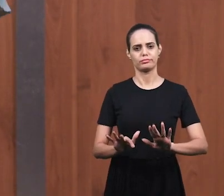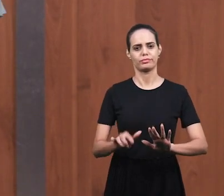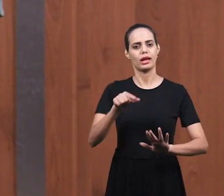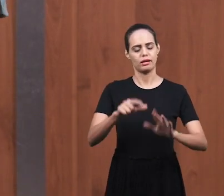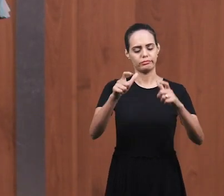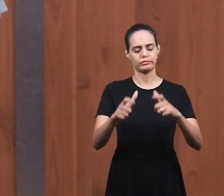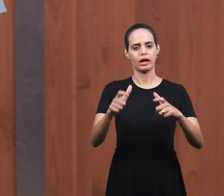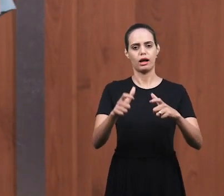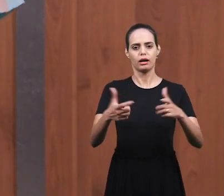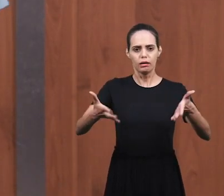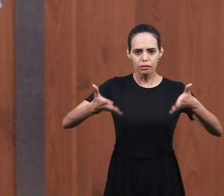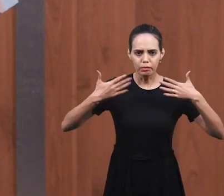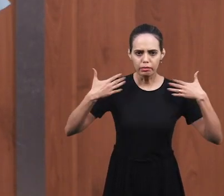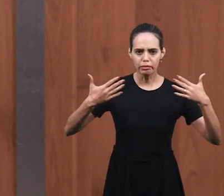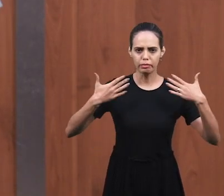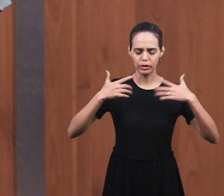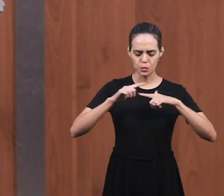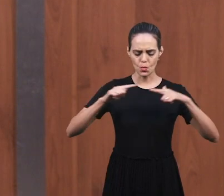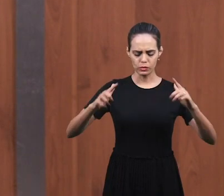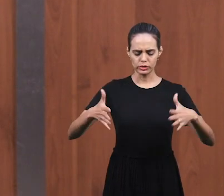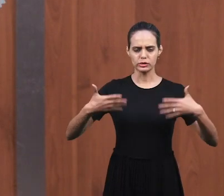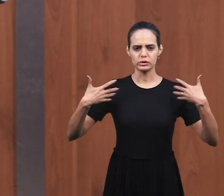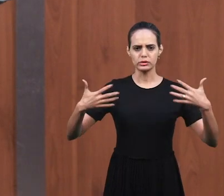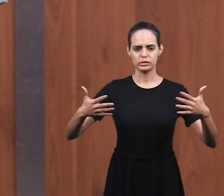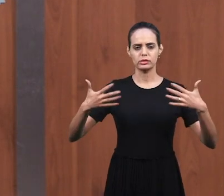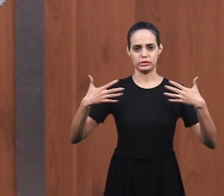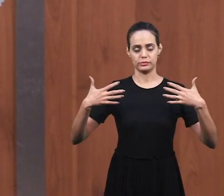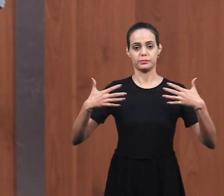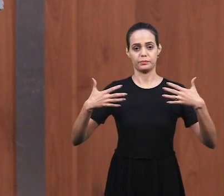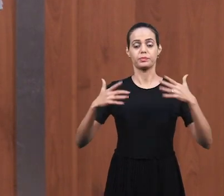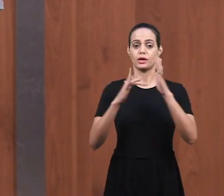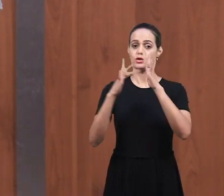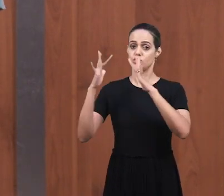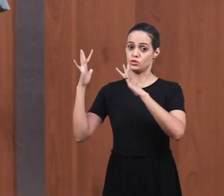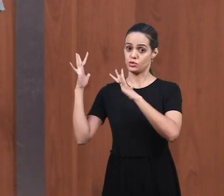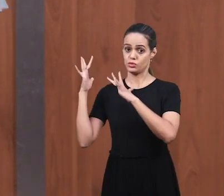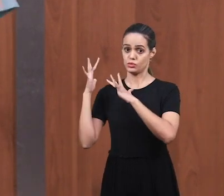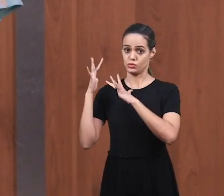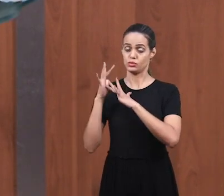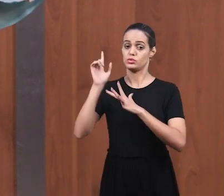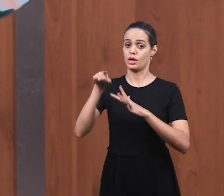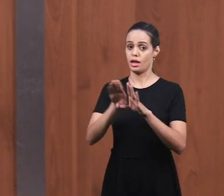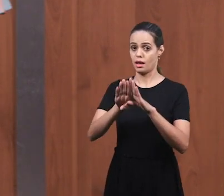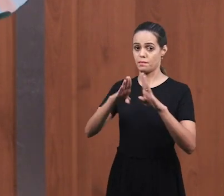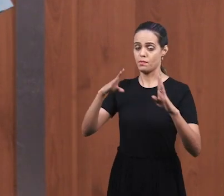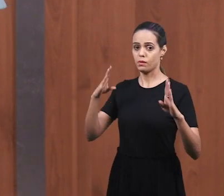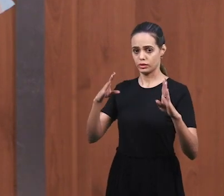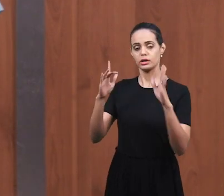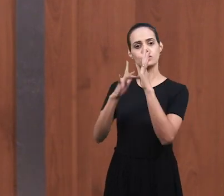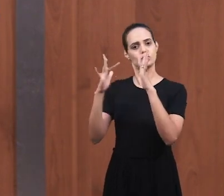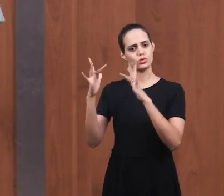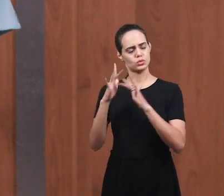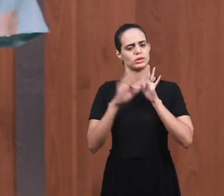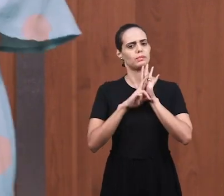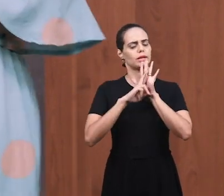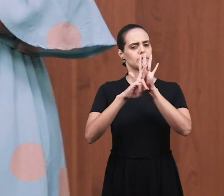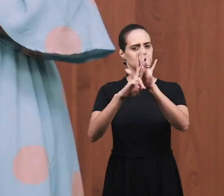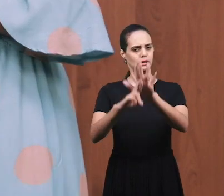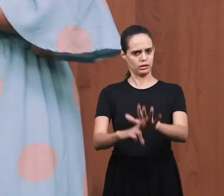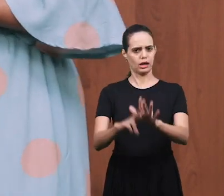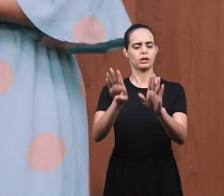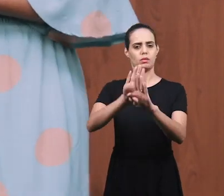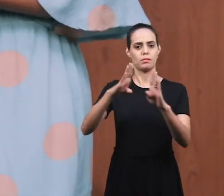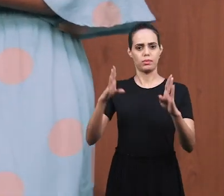désert. Et la plus grande d'elles, c'était de révéler Jésus. Ça, c'est la raison que Jésus est représenté dans tout le